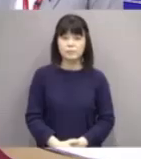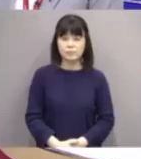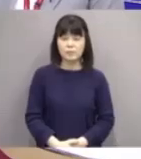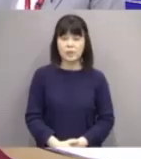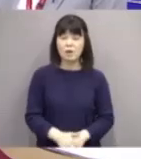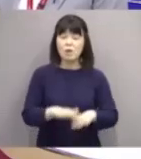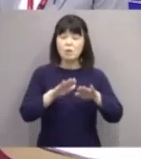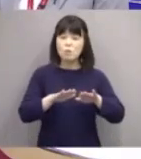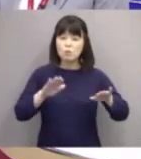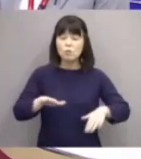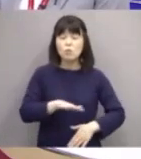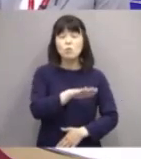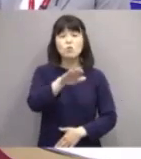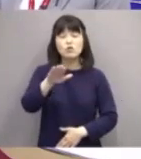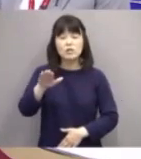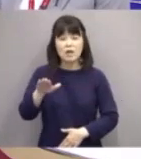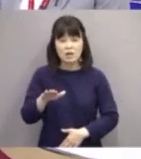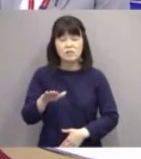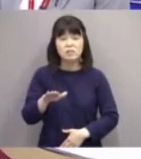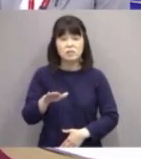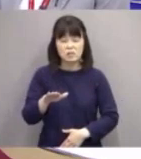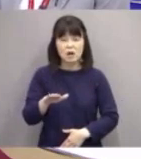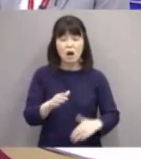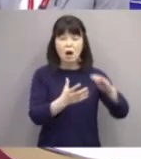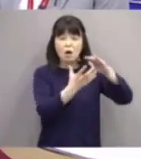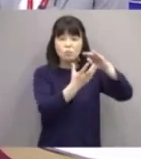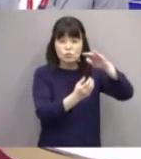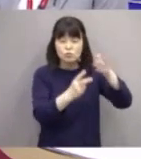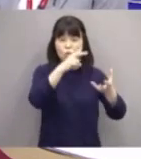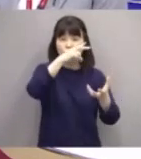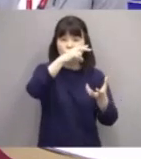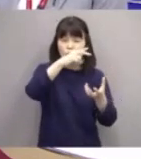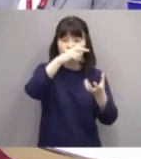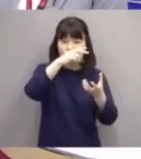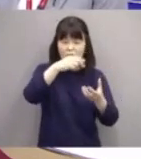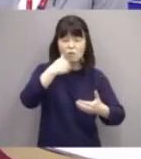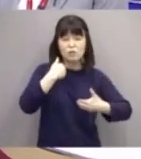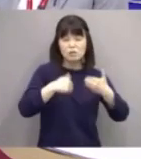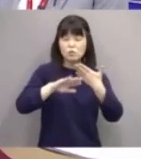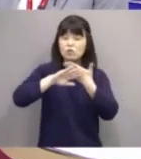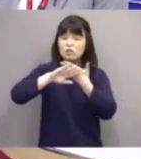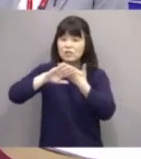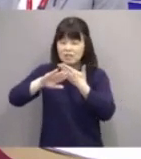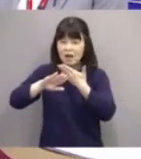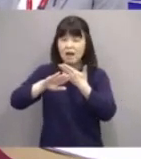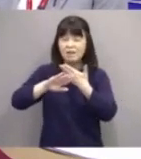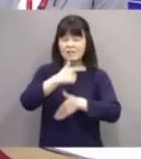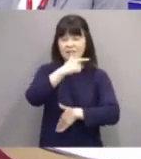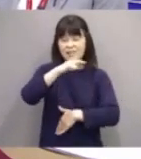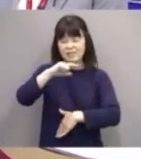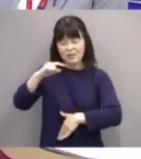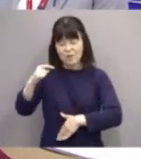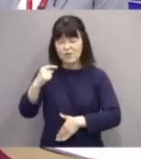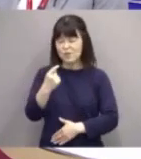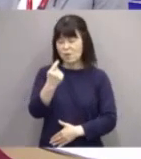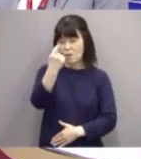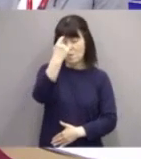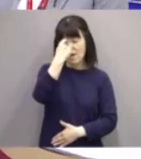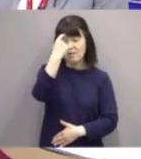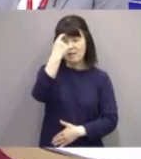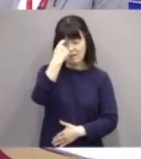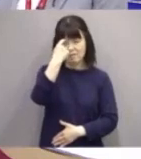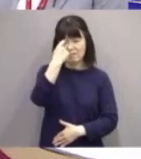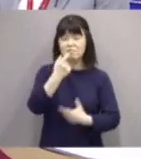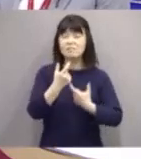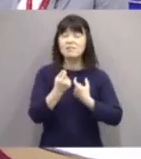園児たちは収穫だけを楽しむのではなくて、ブドウが成長する様子や地域の特産物であるということ